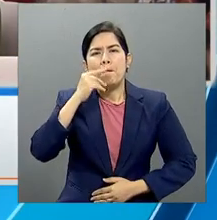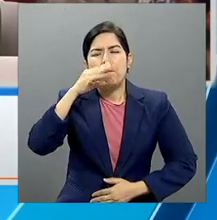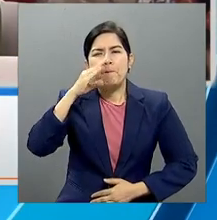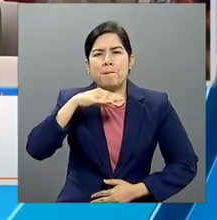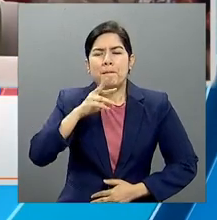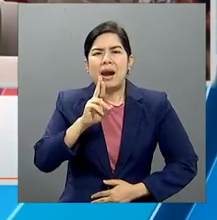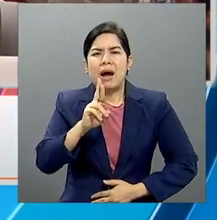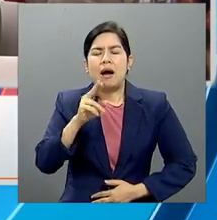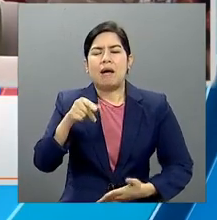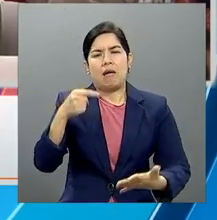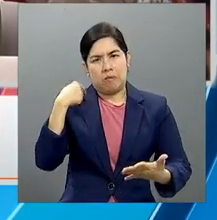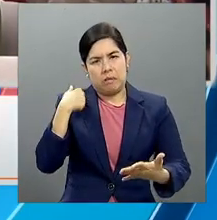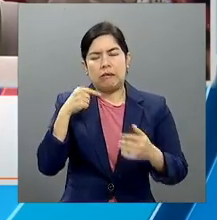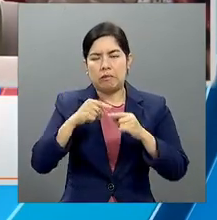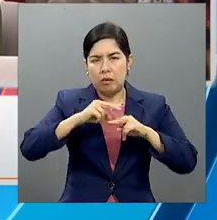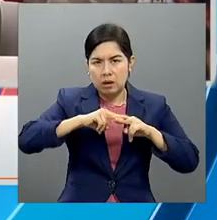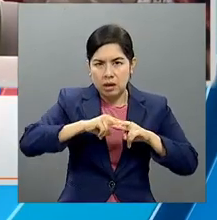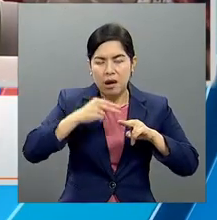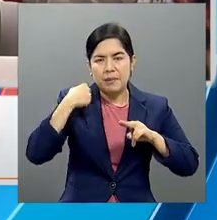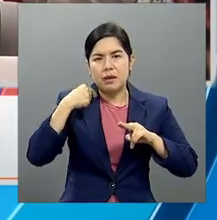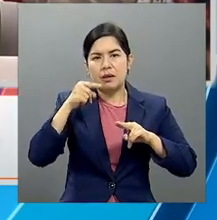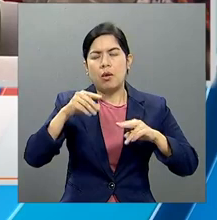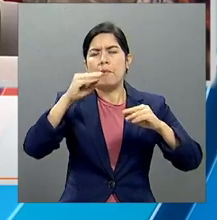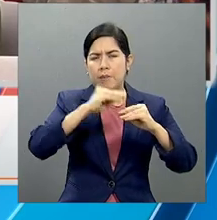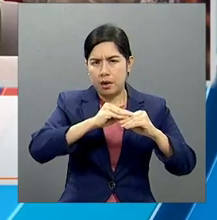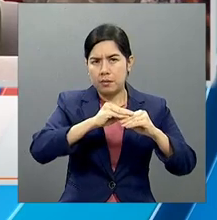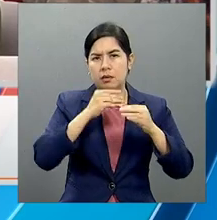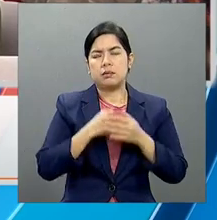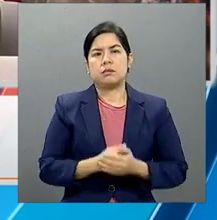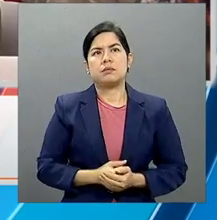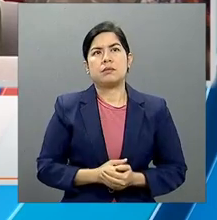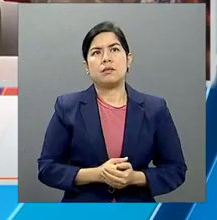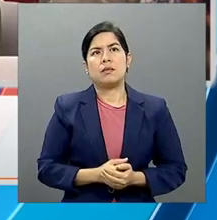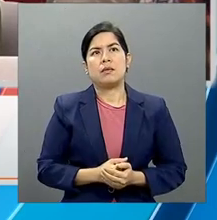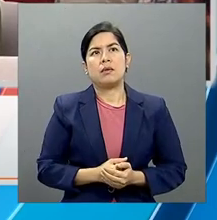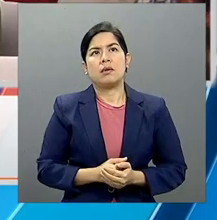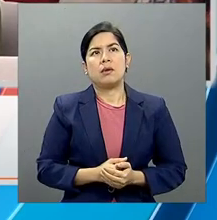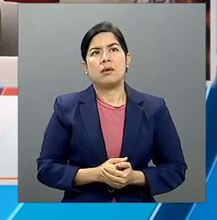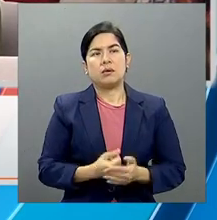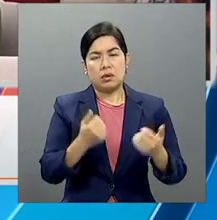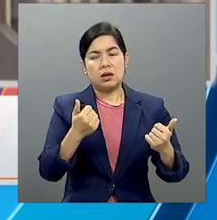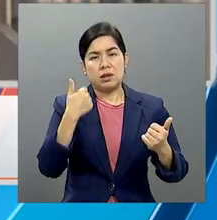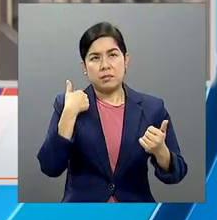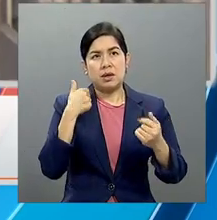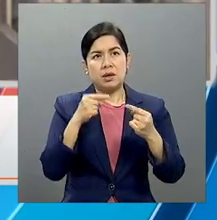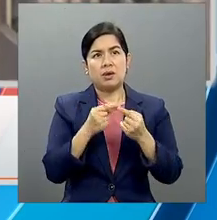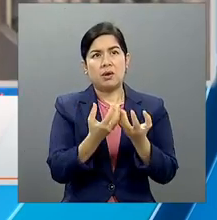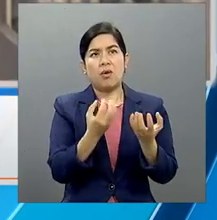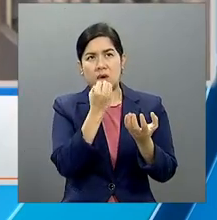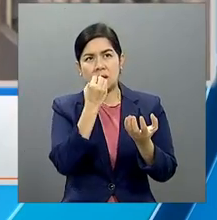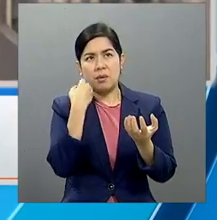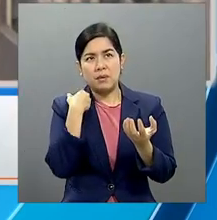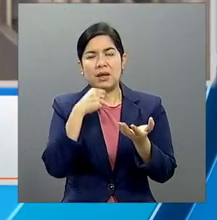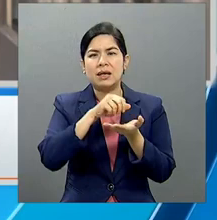ใส่เกลือหรือว่าผงชูรสที่เข้าไปมากขึ้น หรือว่าอย่างบางทีเมนูยอดฮิตของเราเดี๋ยวนี้เย็นๆต้องกินยำบางทีก็กินส้มตำ